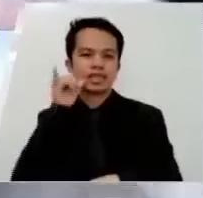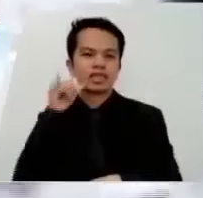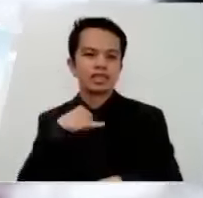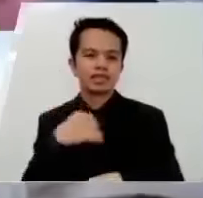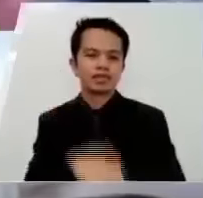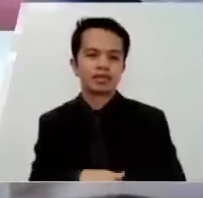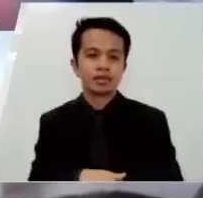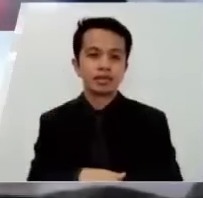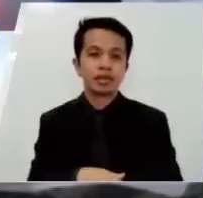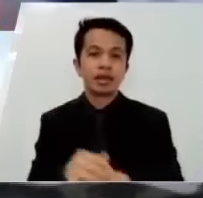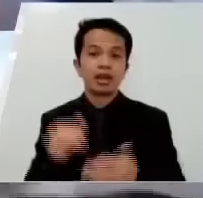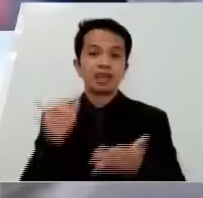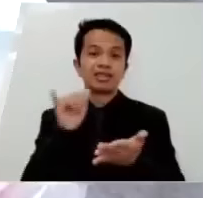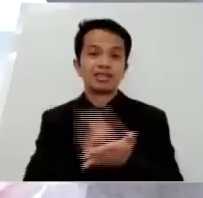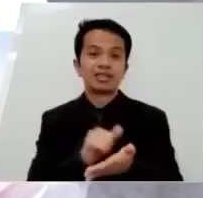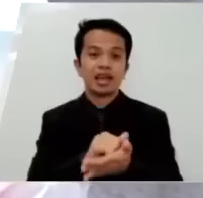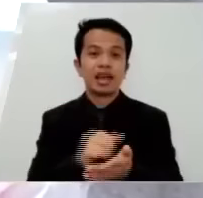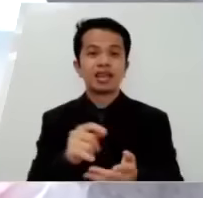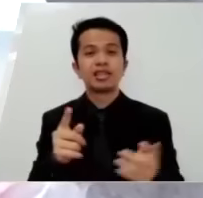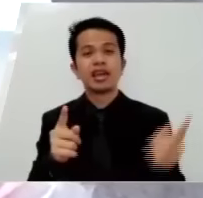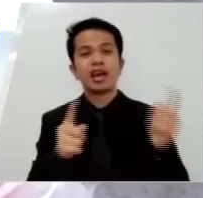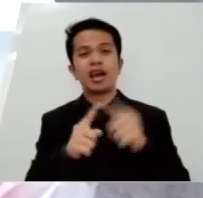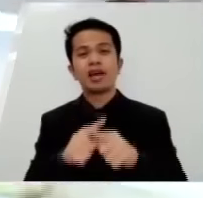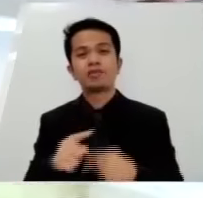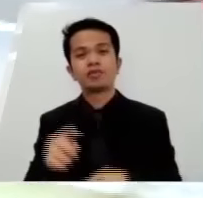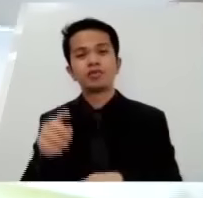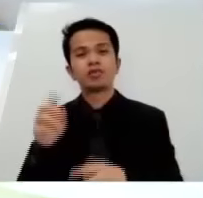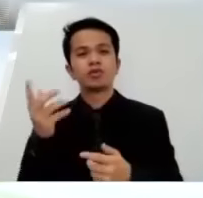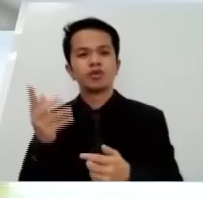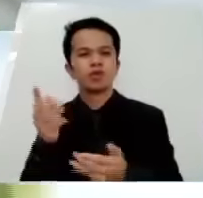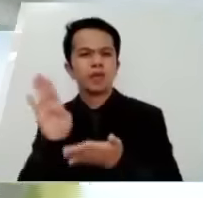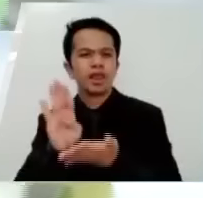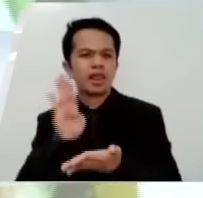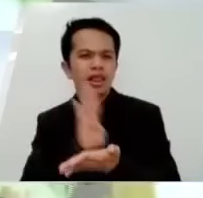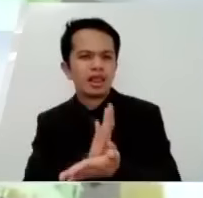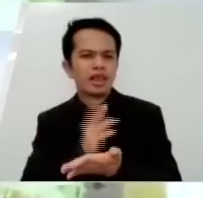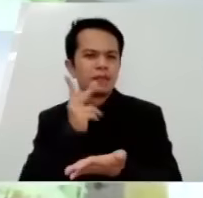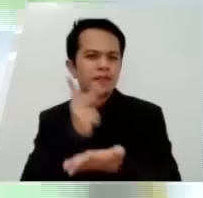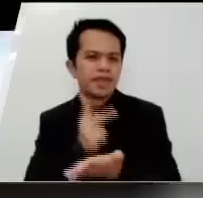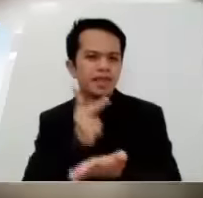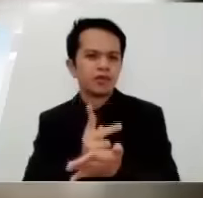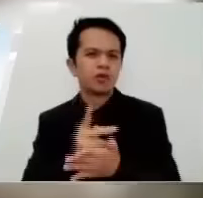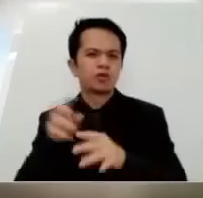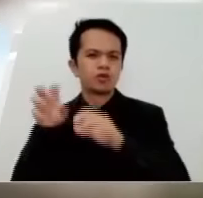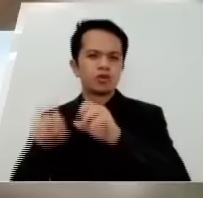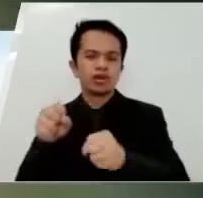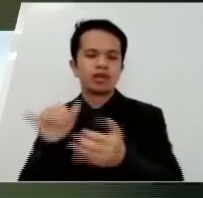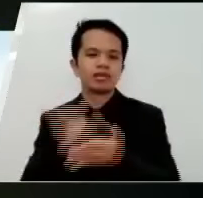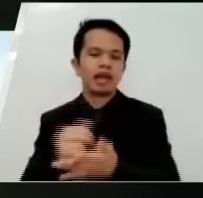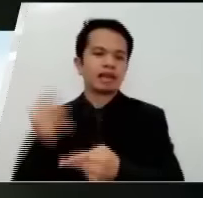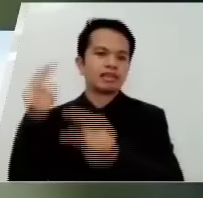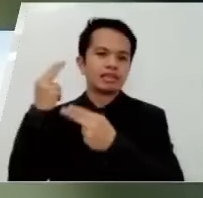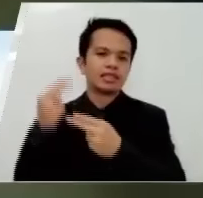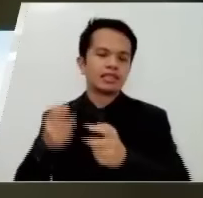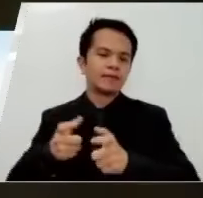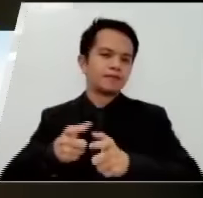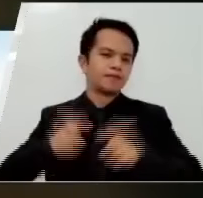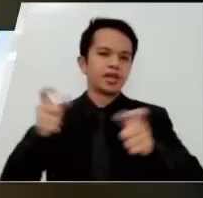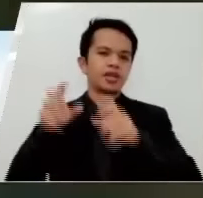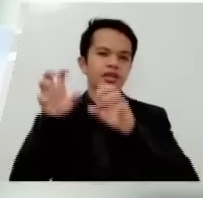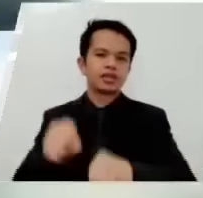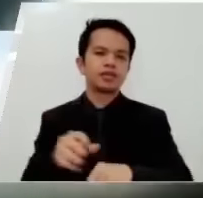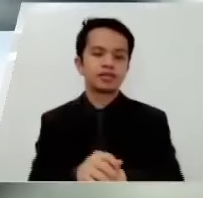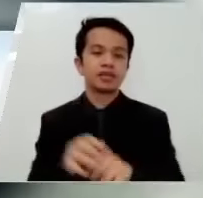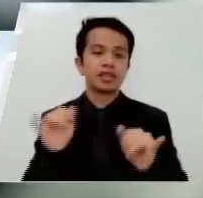mahigit 13 bilyong pisong halaga ng droga, pinakamalaking huli sa buong bansa. Kasunod ng 11 bilyong pisong